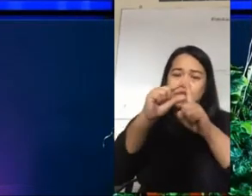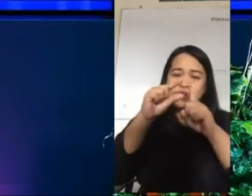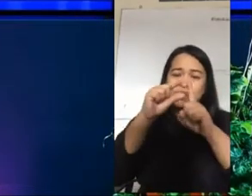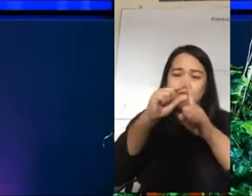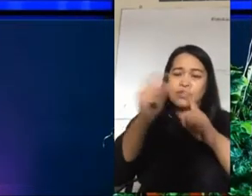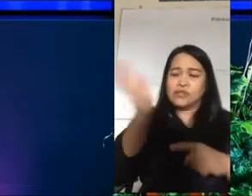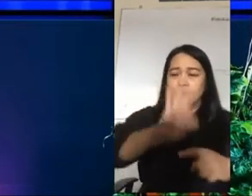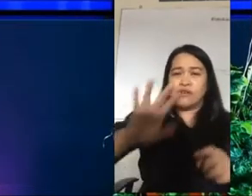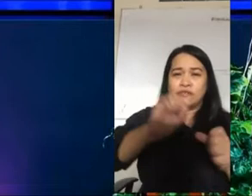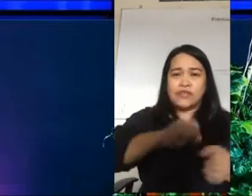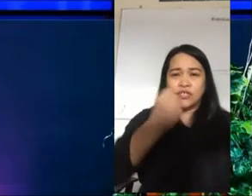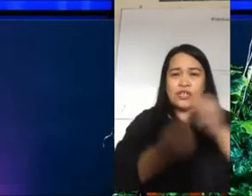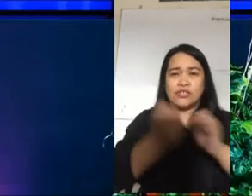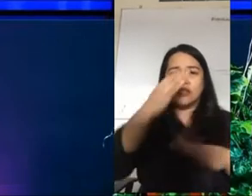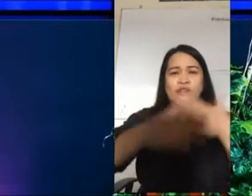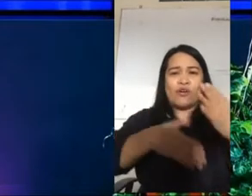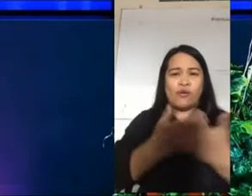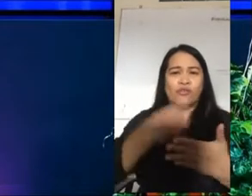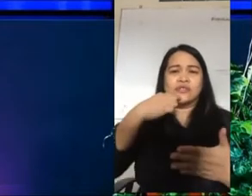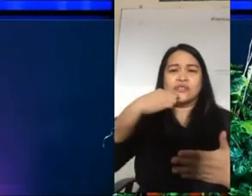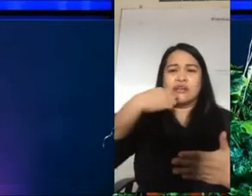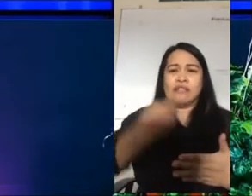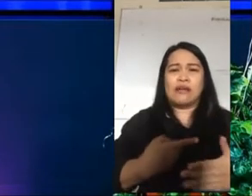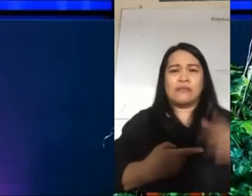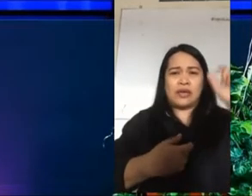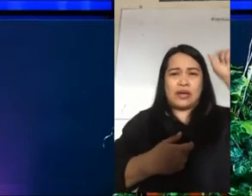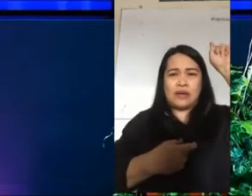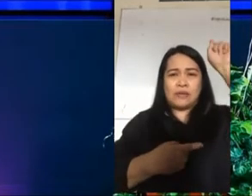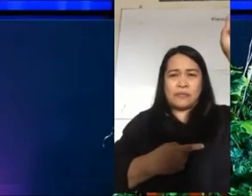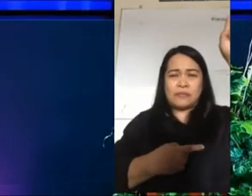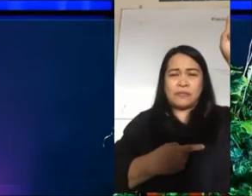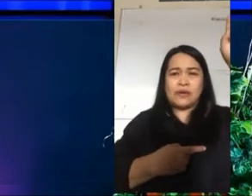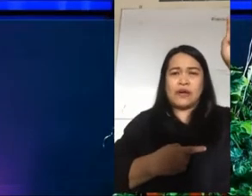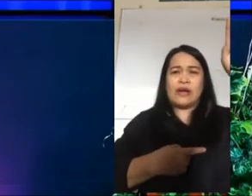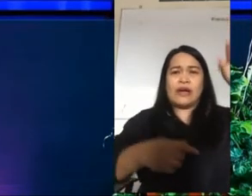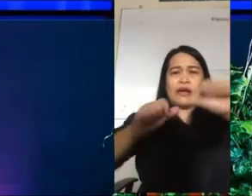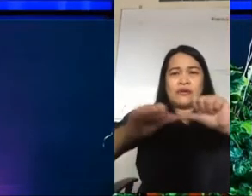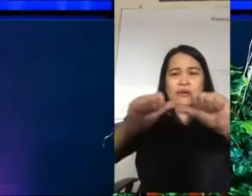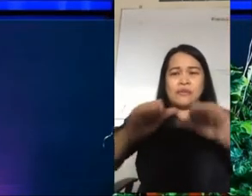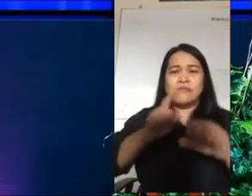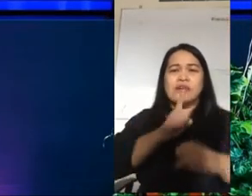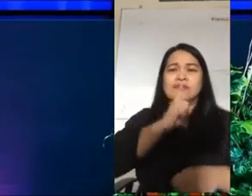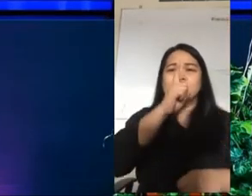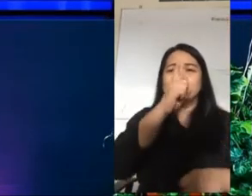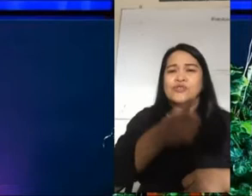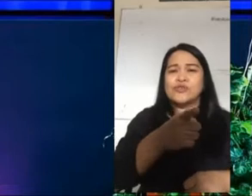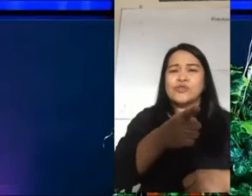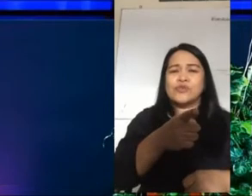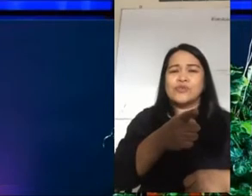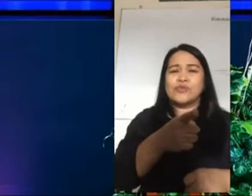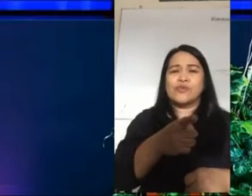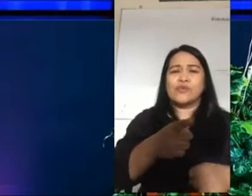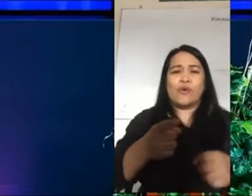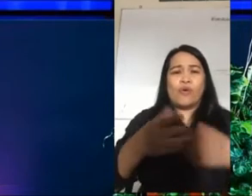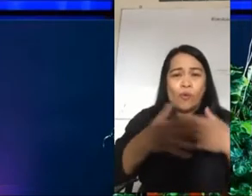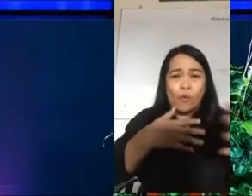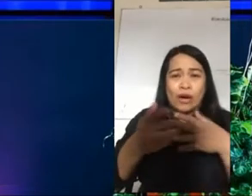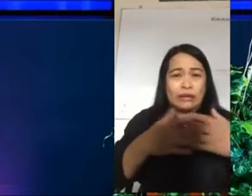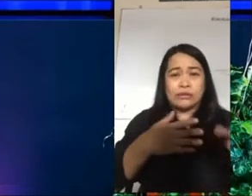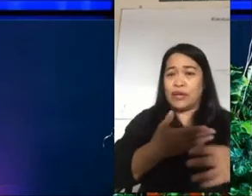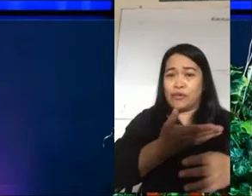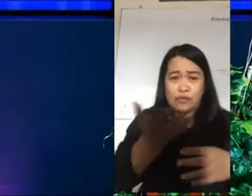All that He has said about Himself remains true forever. Kung anong nababasa mo sa Kanyang mga salita kung